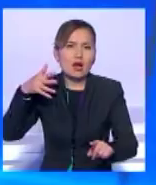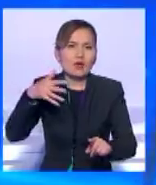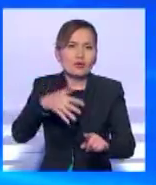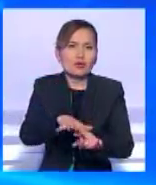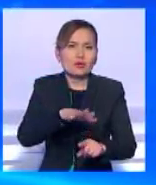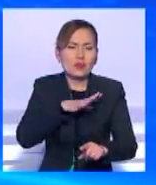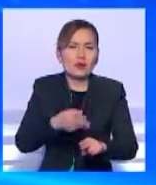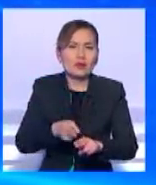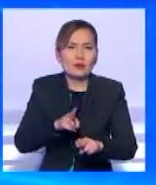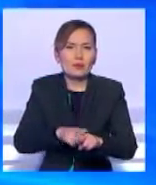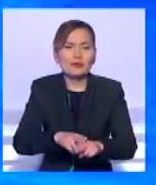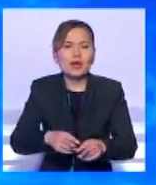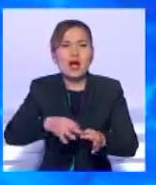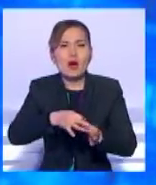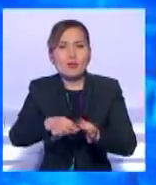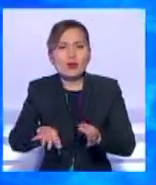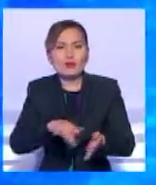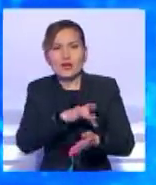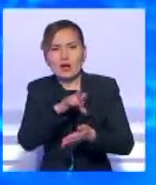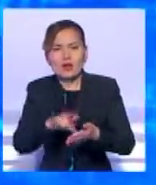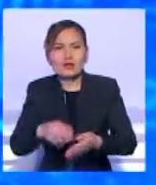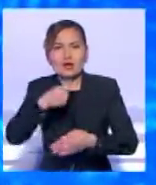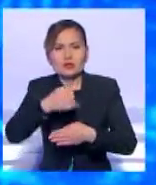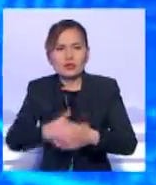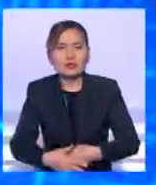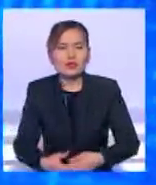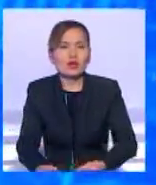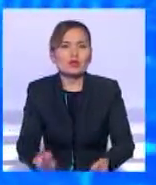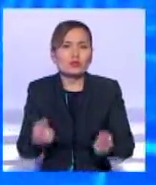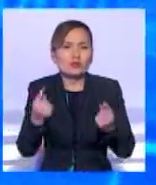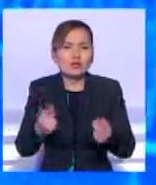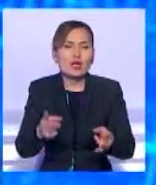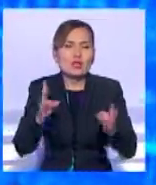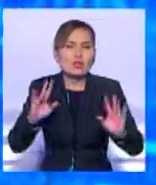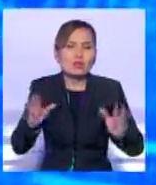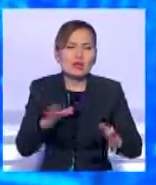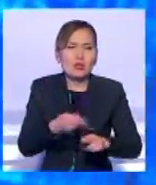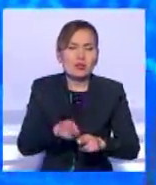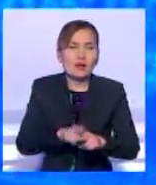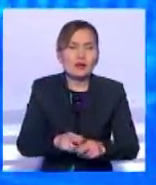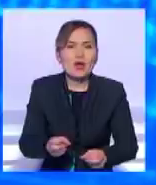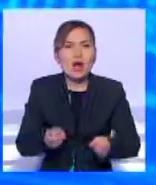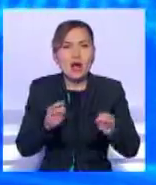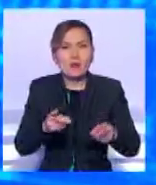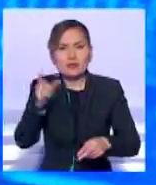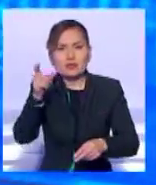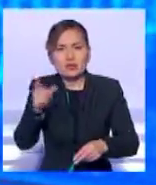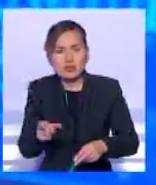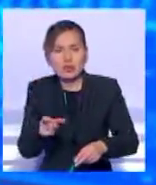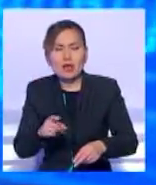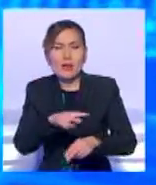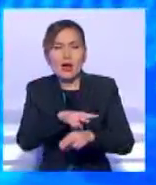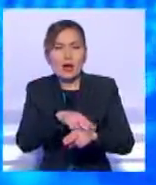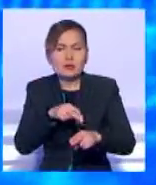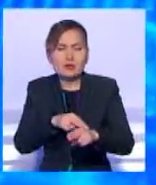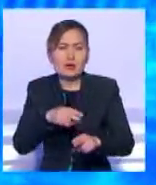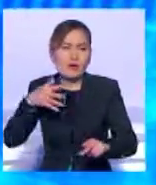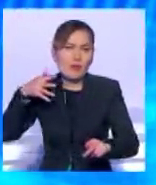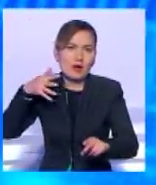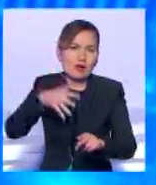оңтүстік шығысындағы Варсаль-Арьер рейсі мекенде тіркелді. Қаскөй жүгіруге шыққан әскерилерге көлігін бағыттап,